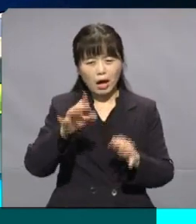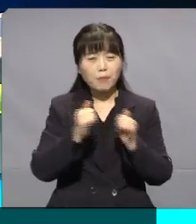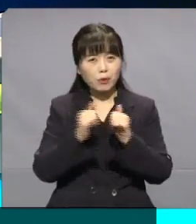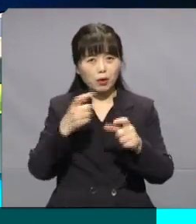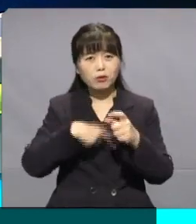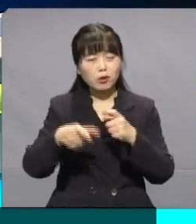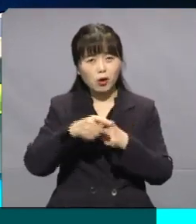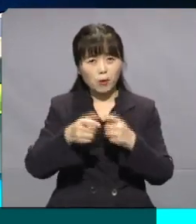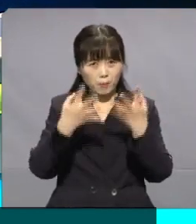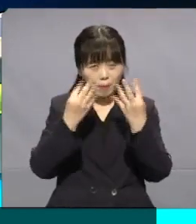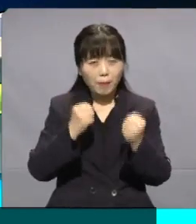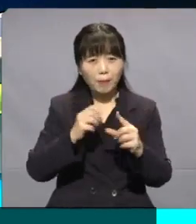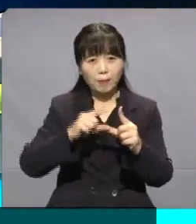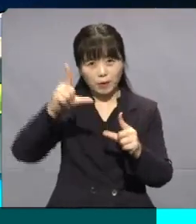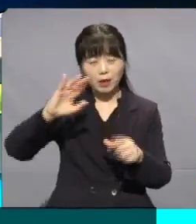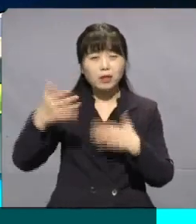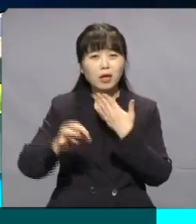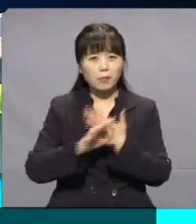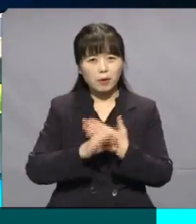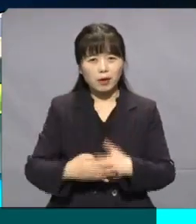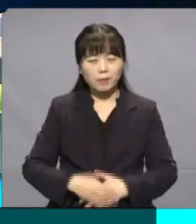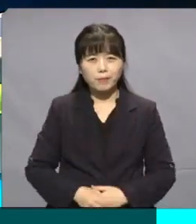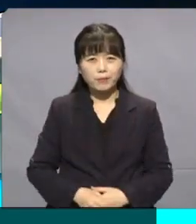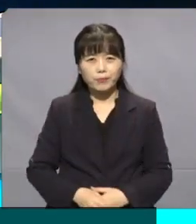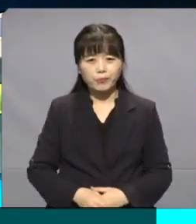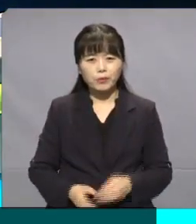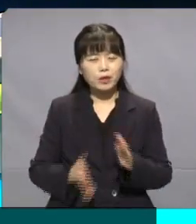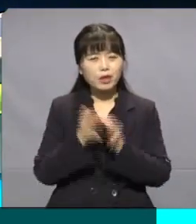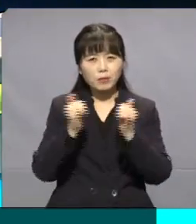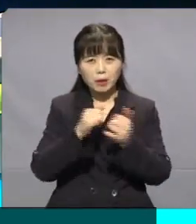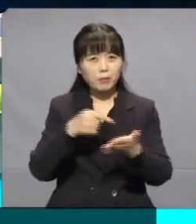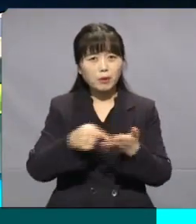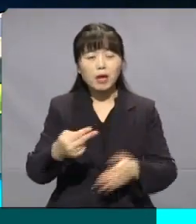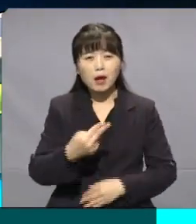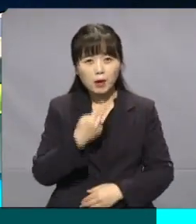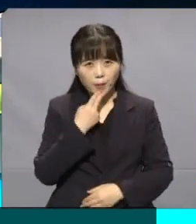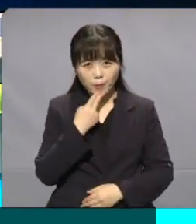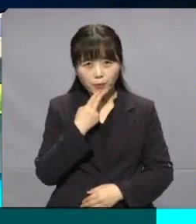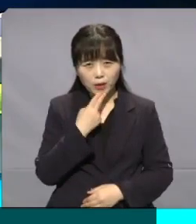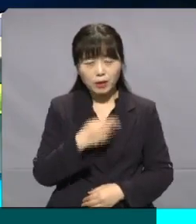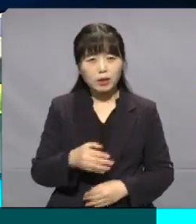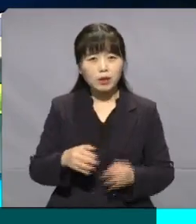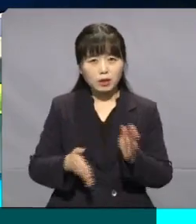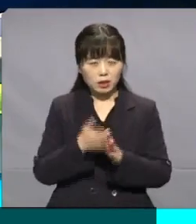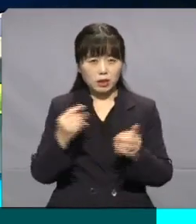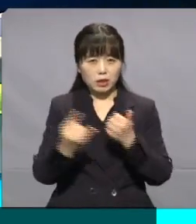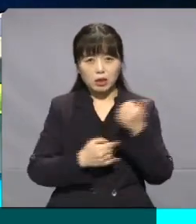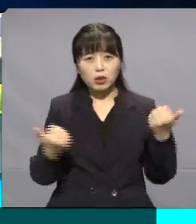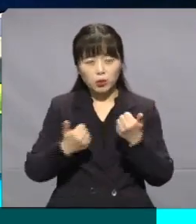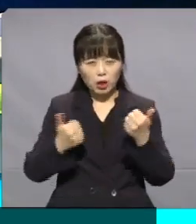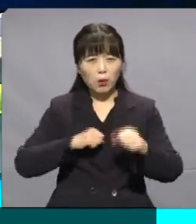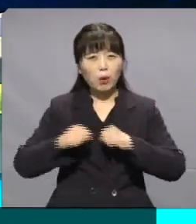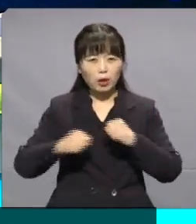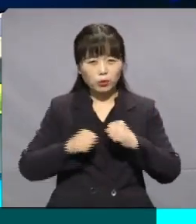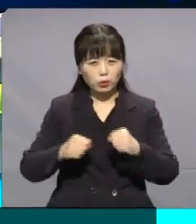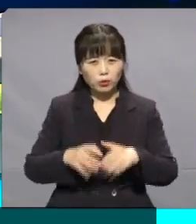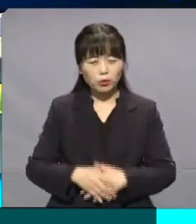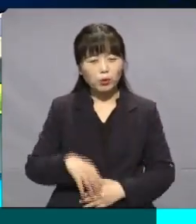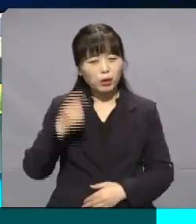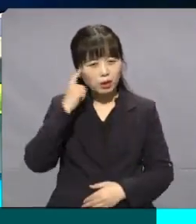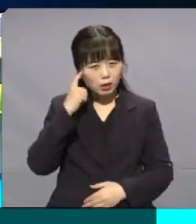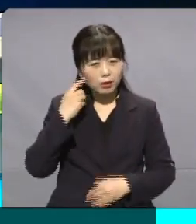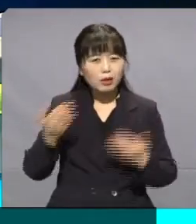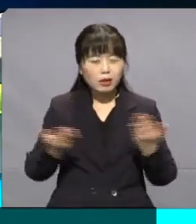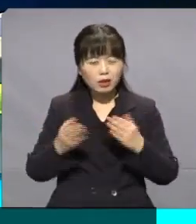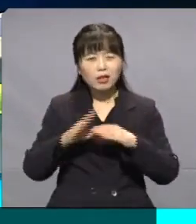되면. 네, 알겠습니다. 아주 국민들이 시민들이 피해 입지 않는 그런 시의회 활동들 앞으로 좀 상식적으로 좀